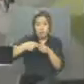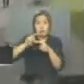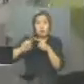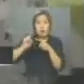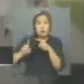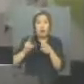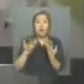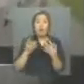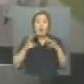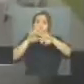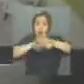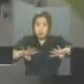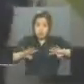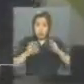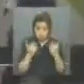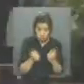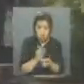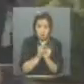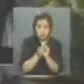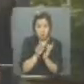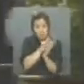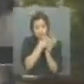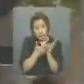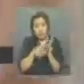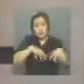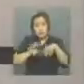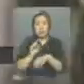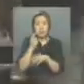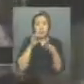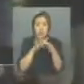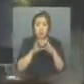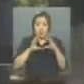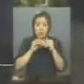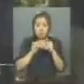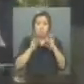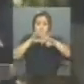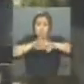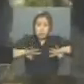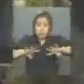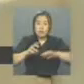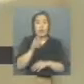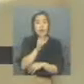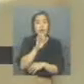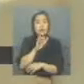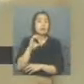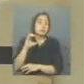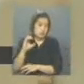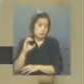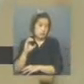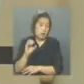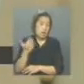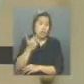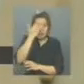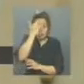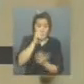ร่วมกันกำลังถูกปรับเปลี่ยนให้สอดคล้องกับการเข้าสู่ประชาคมเศรษฐกิจอาเซียนหรือ AEC หลังจากที่แผนฉบับปัจ